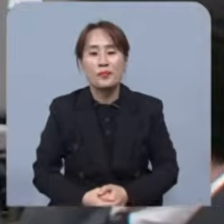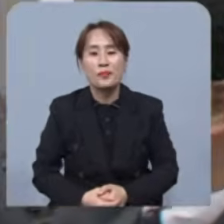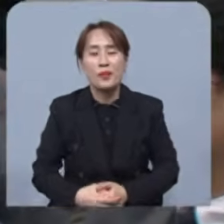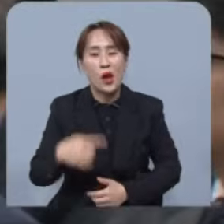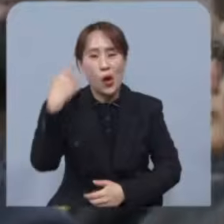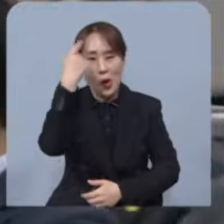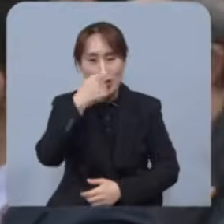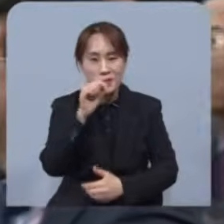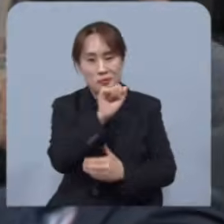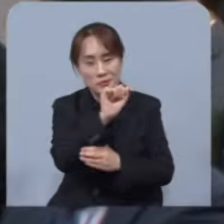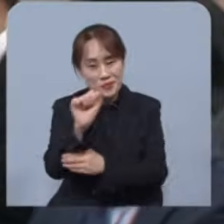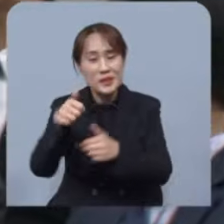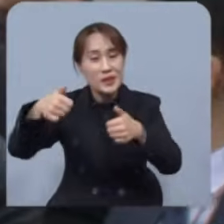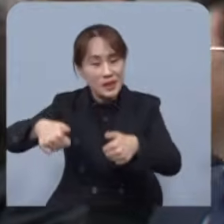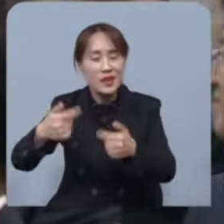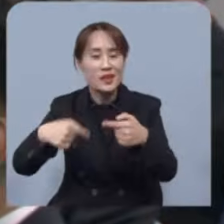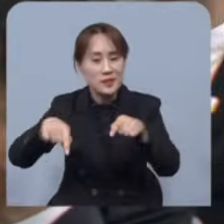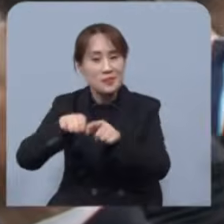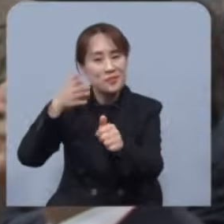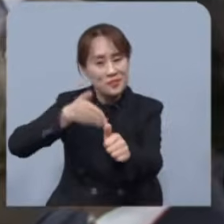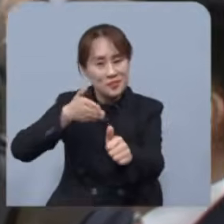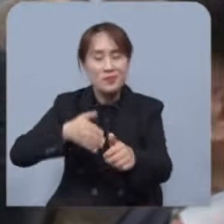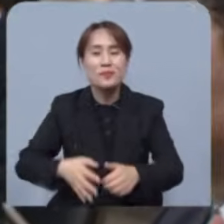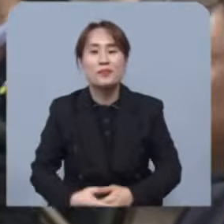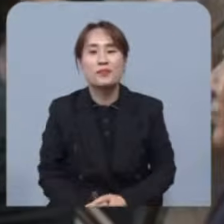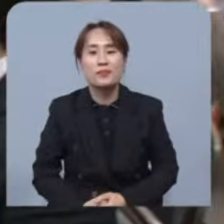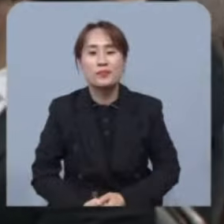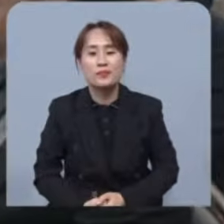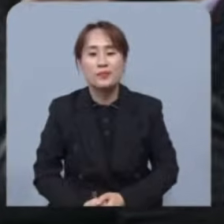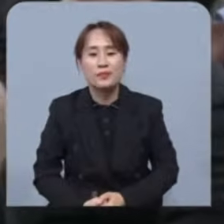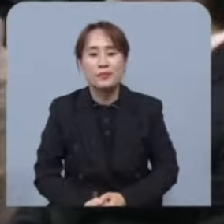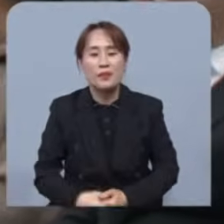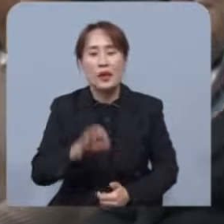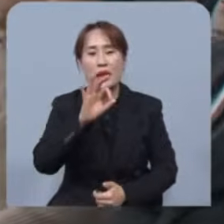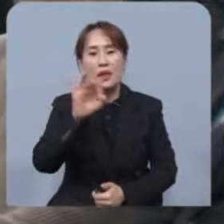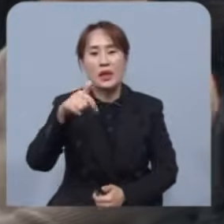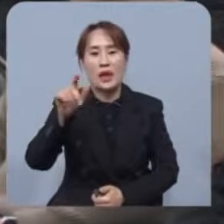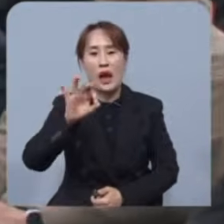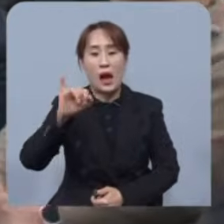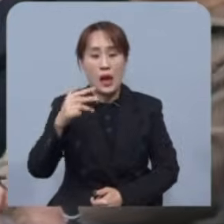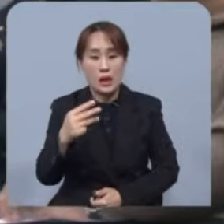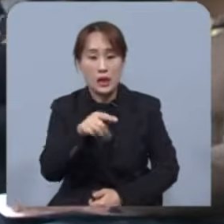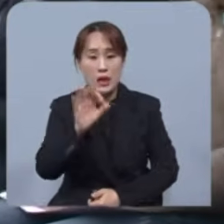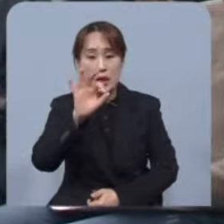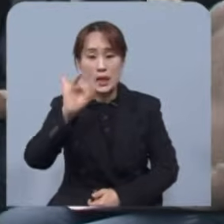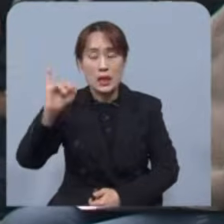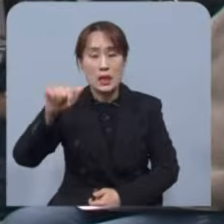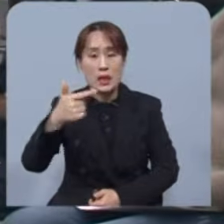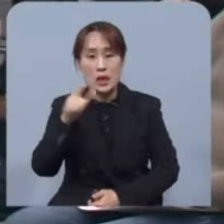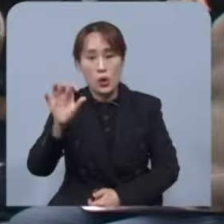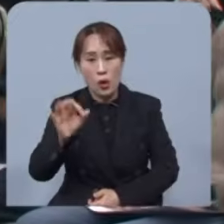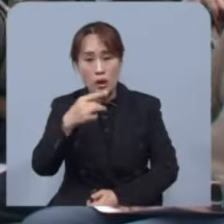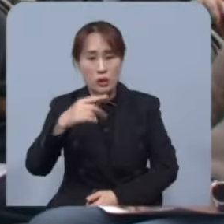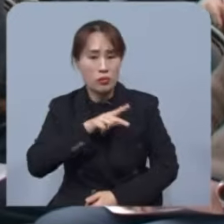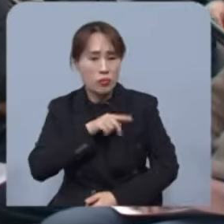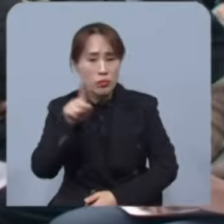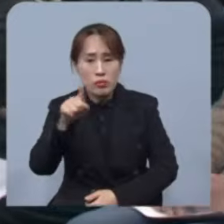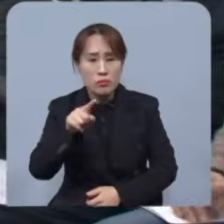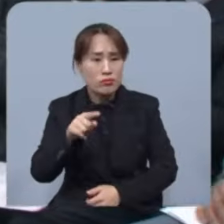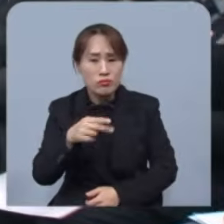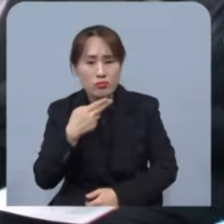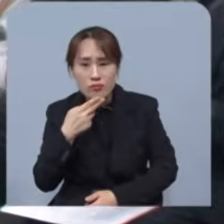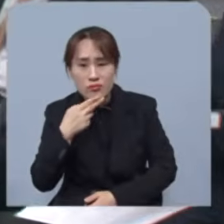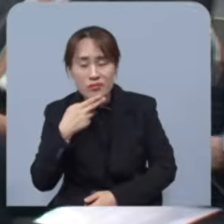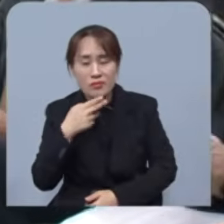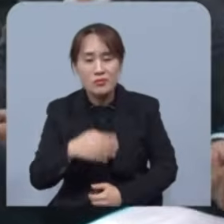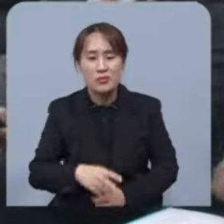그래도 인사 한번 같이 드리도록 하겠습니다. 예, 우리 이광일 의원님. 아까 이광일 의원님은 어디 보이더니 사라졌어요.